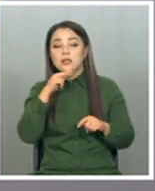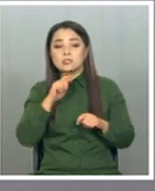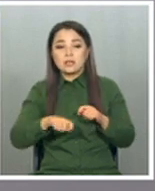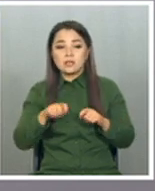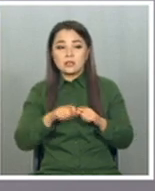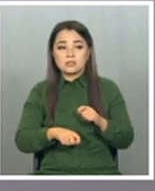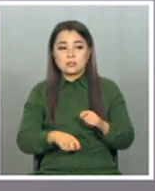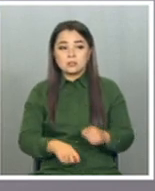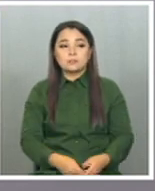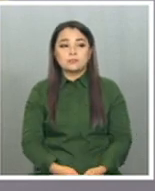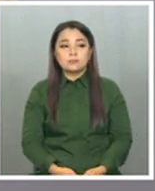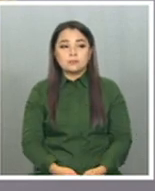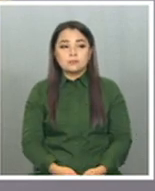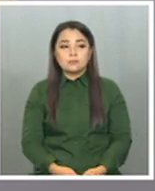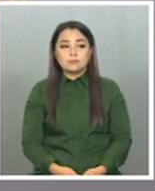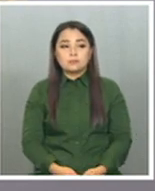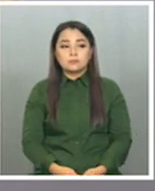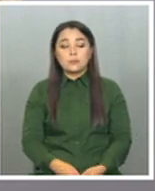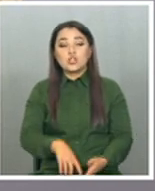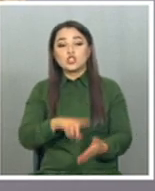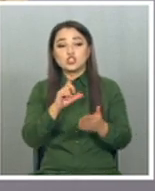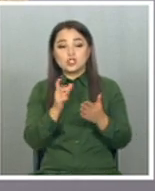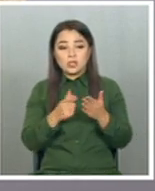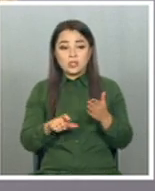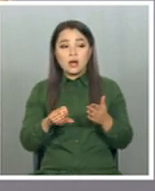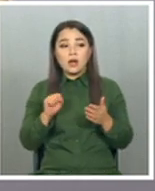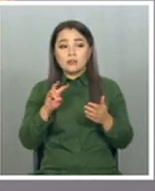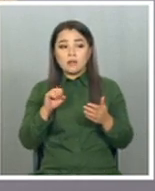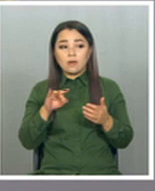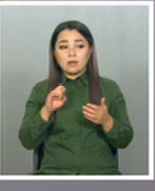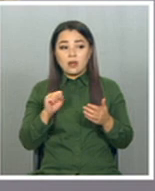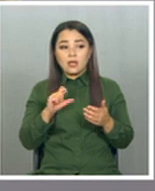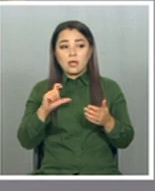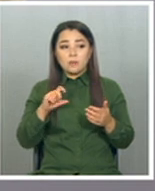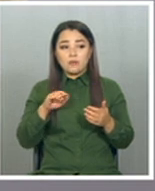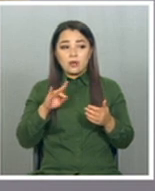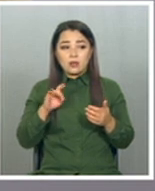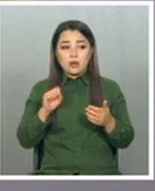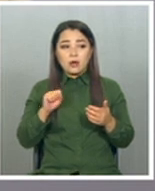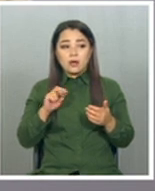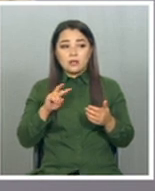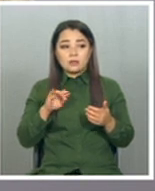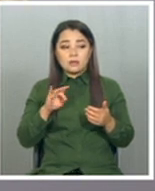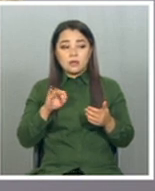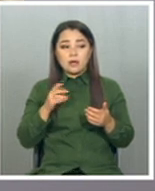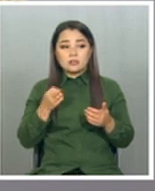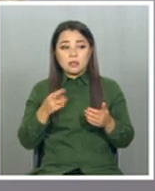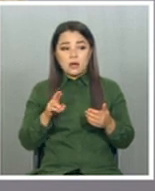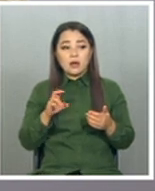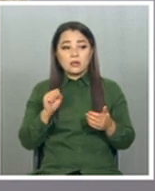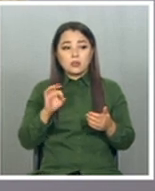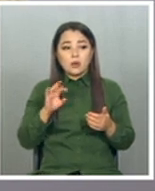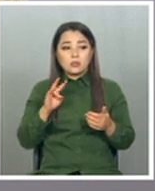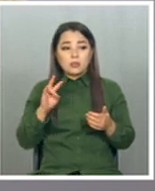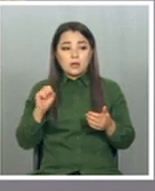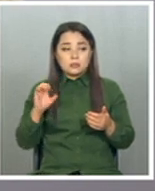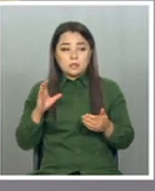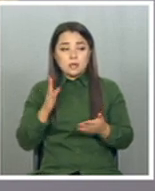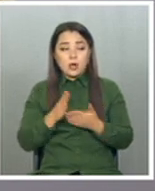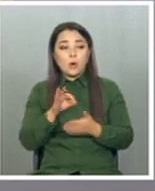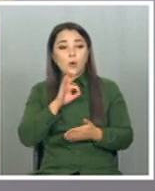көріңіздер. Жырда анафора, эпифора, аллитерация және ассонанс қолданылған